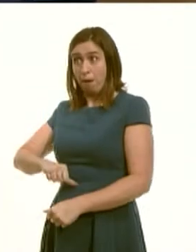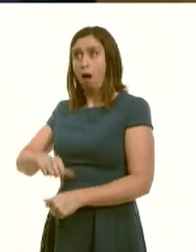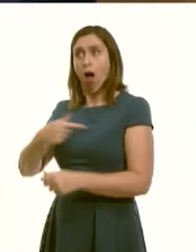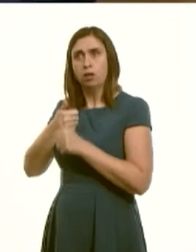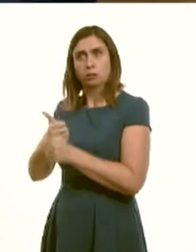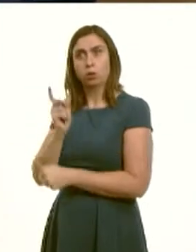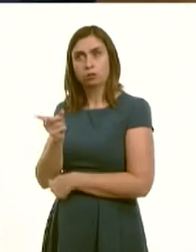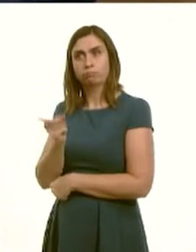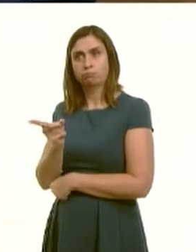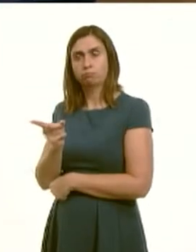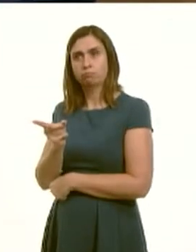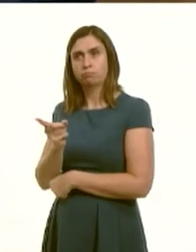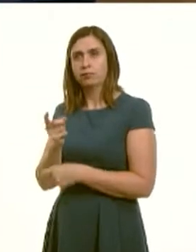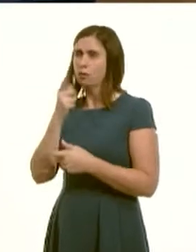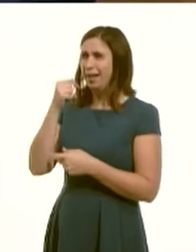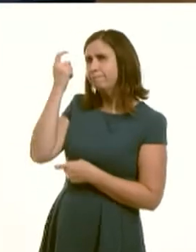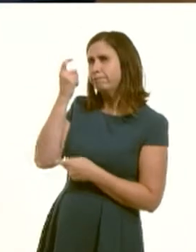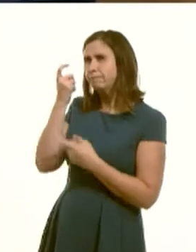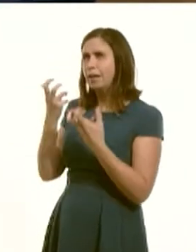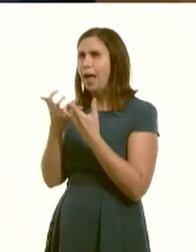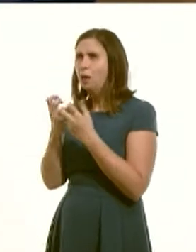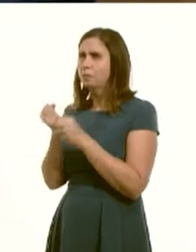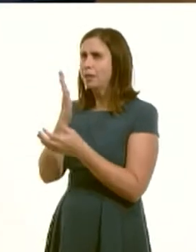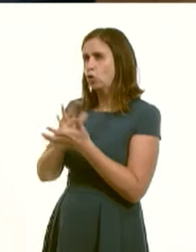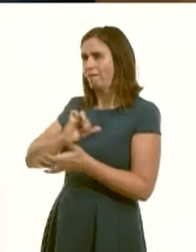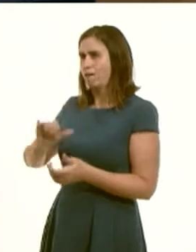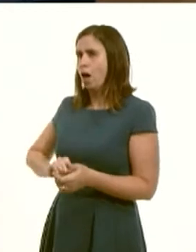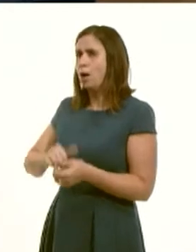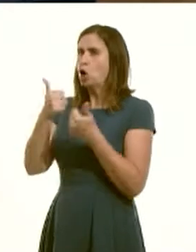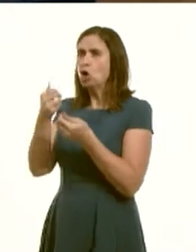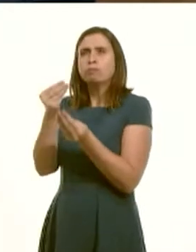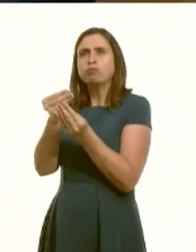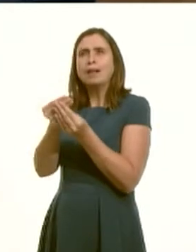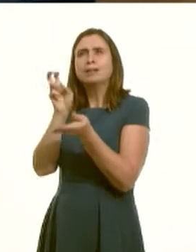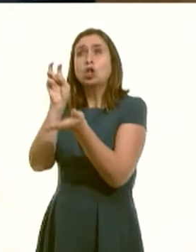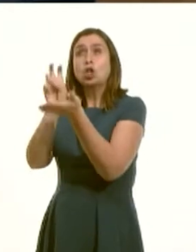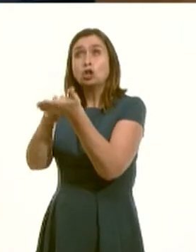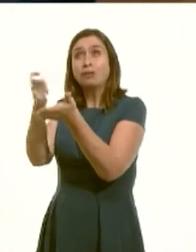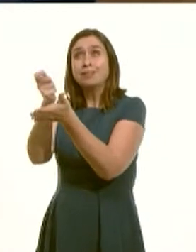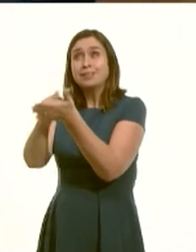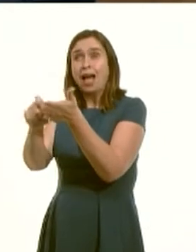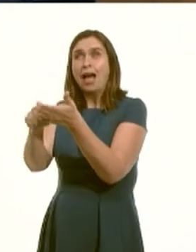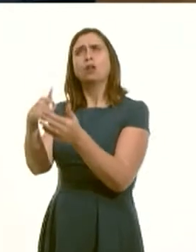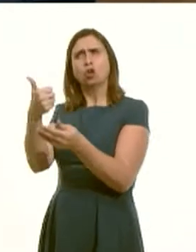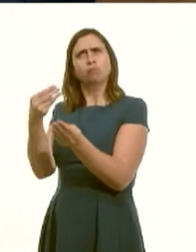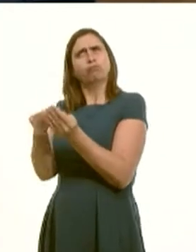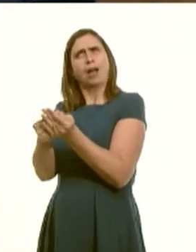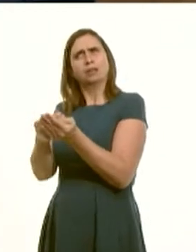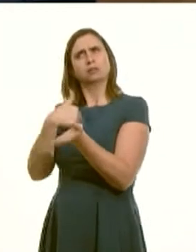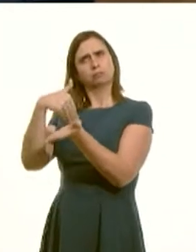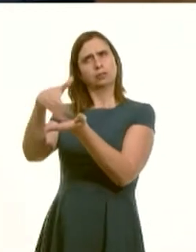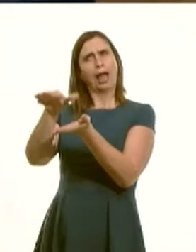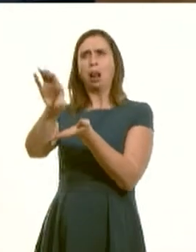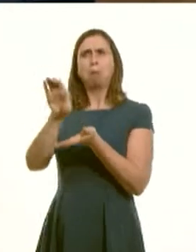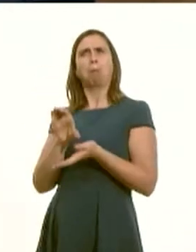teg trwy'r cytundebau maen nhw'n arwyddo, felly byddwn yn rhywbeth byddwn ni'n mynd ystyried fel Llywodraeth wrth gofio rwystrau ar y pwerau